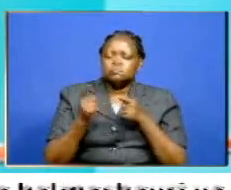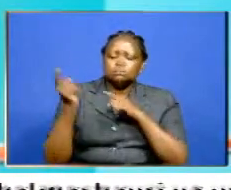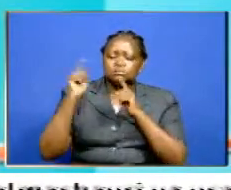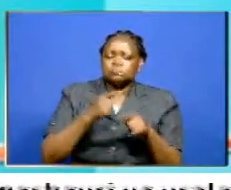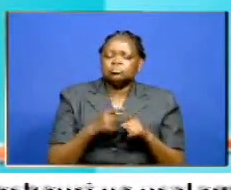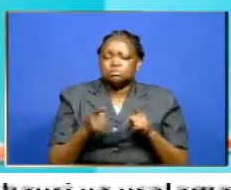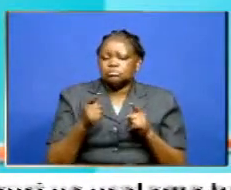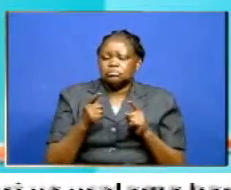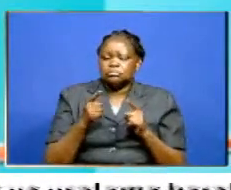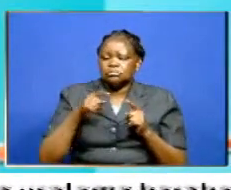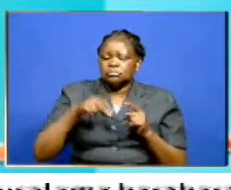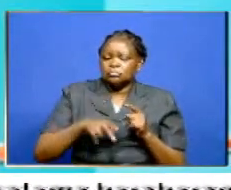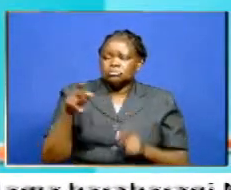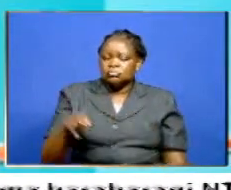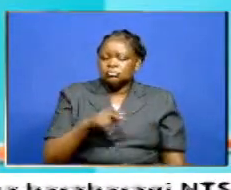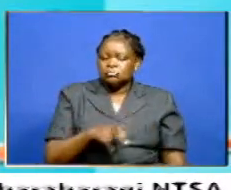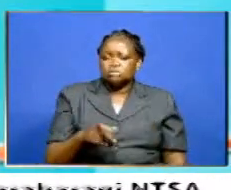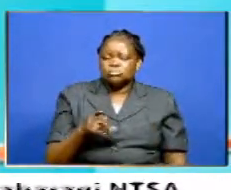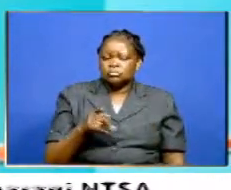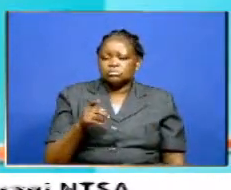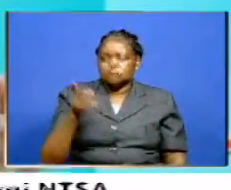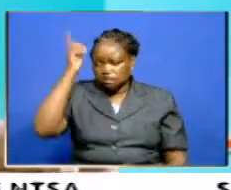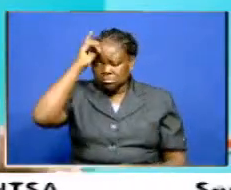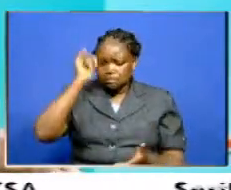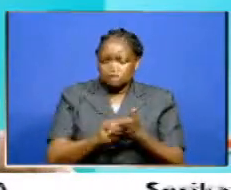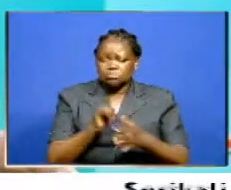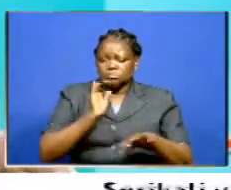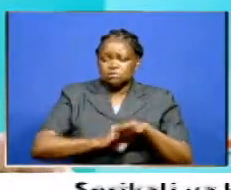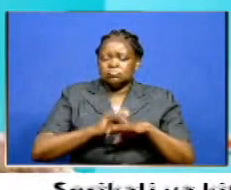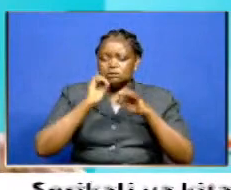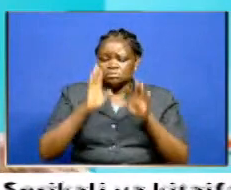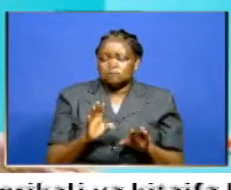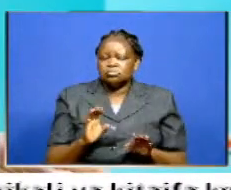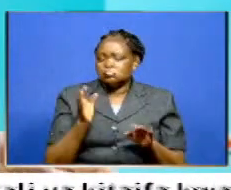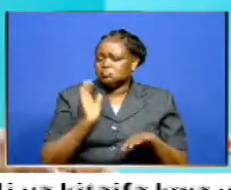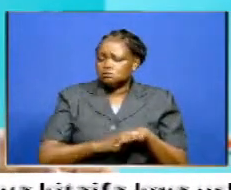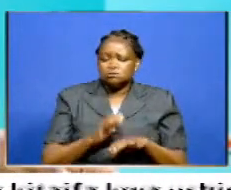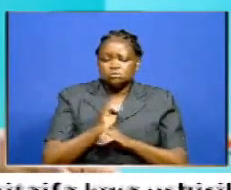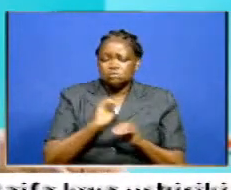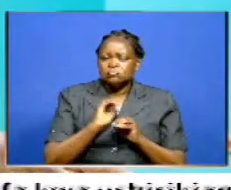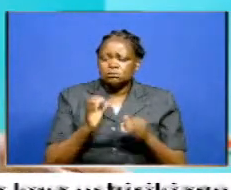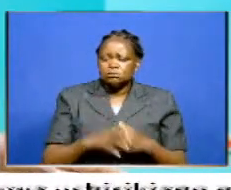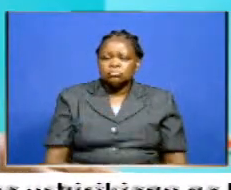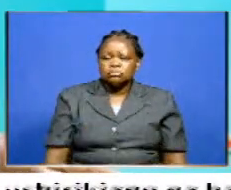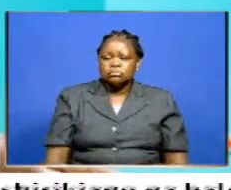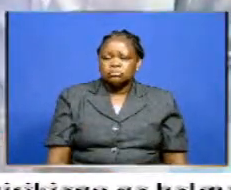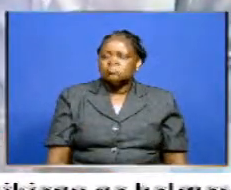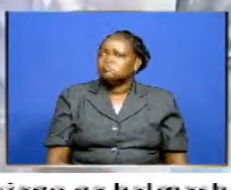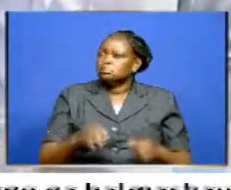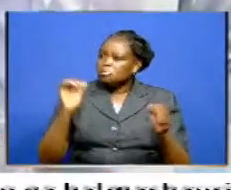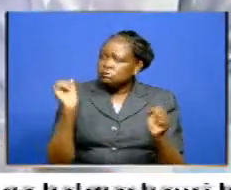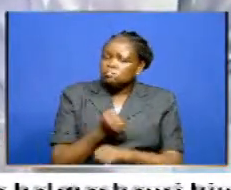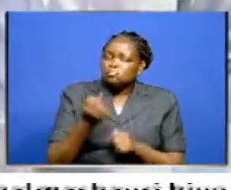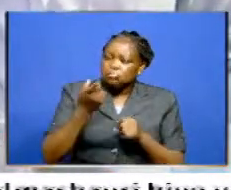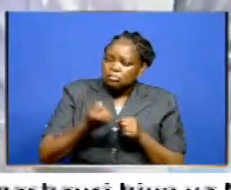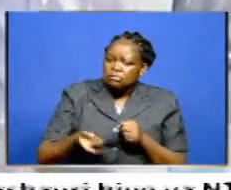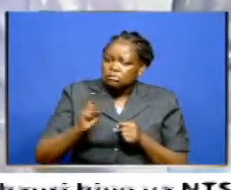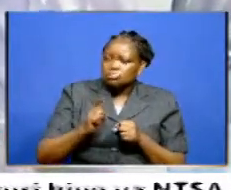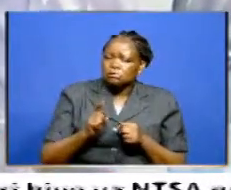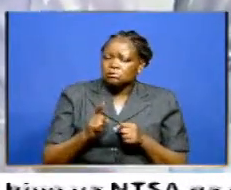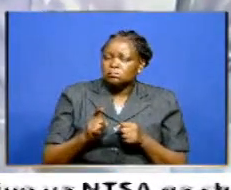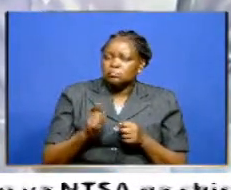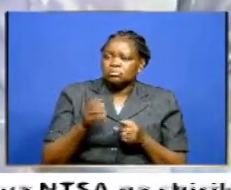kapa na ma degrees zenye zi make sense. Na tutakubali karo yongezwe, tutakubali. Brian,